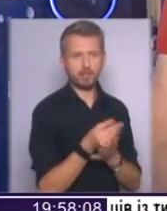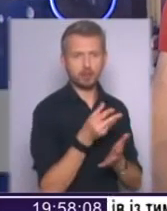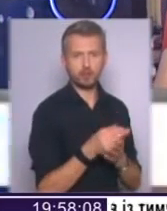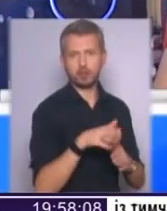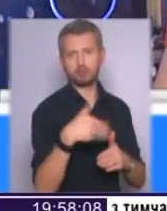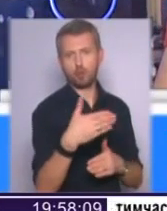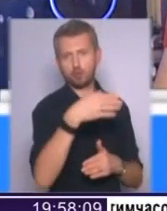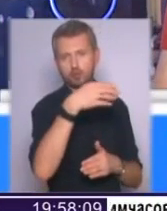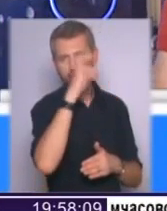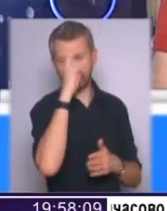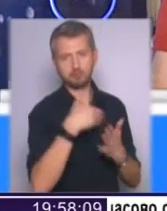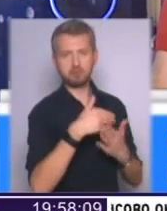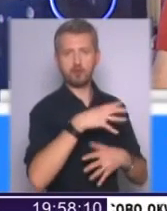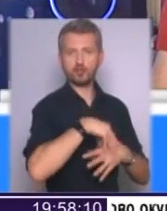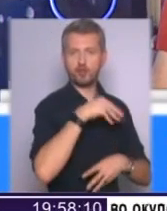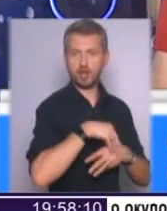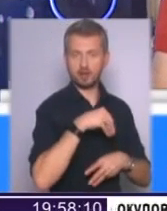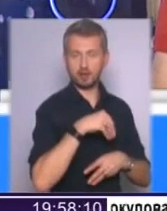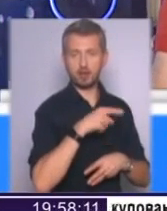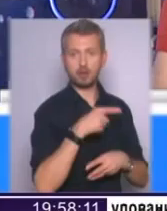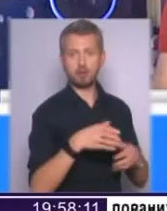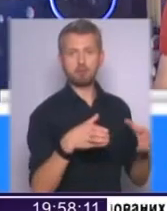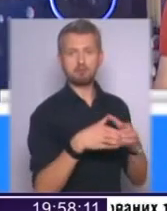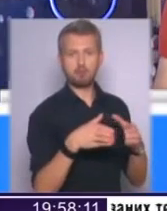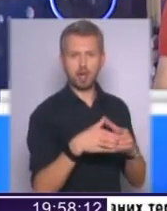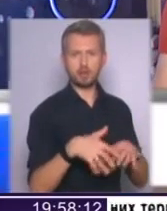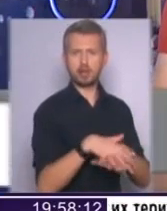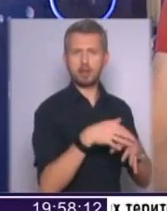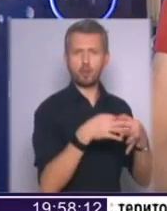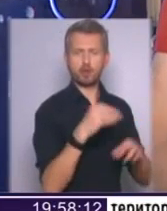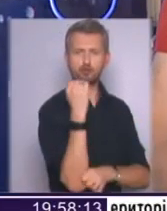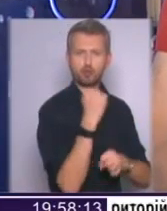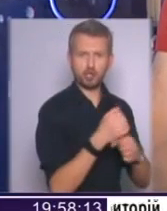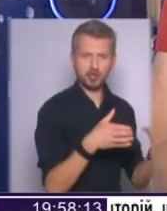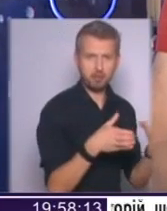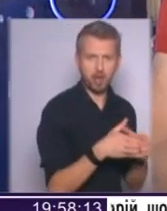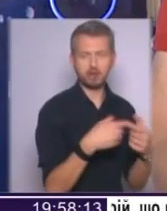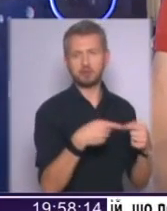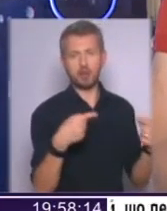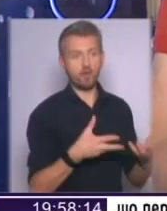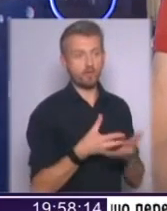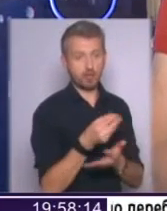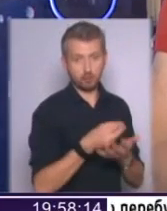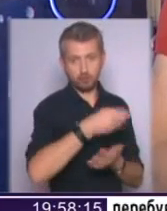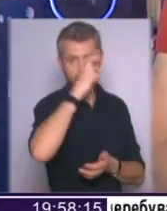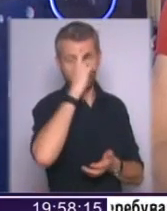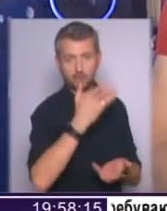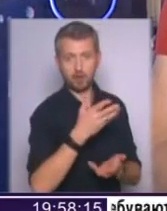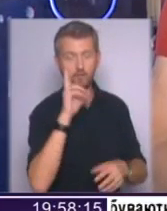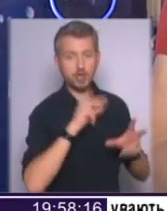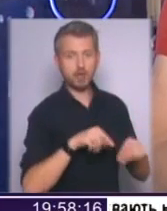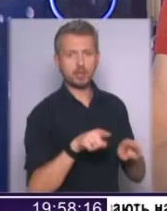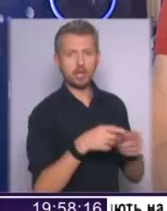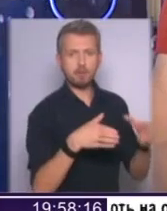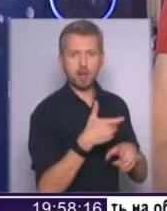Наприклад, такі у Швеції, да? Там ключові партії, соціал-демократичні, робітничі партії, інші партії, вони фінансуються з боку держави. Чому? Тому що вважають, що такі партії є